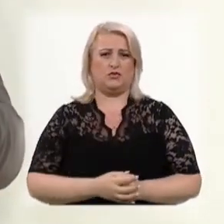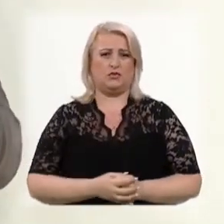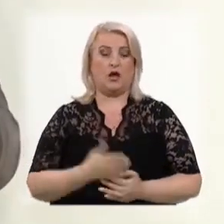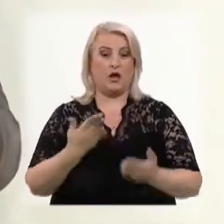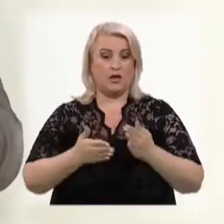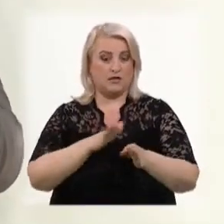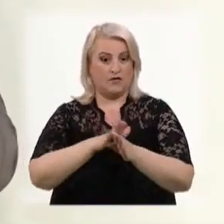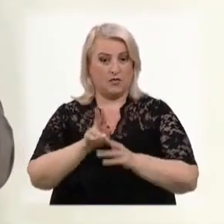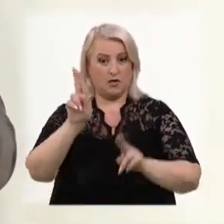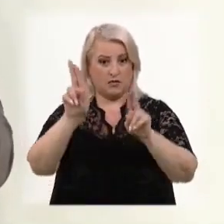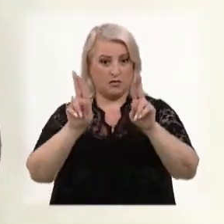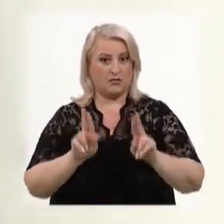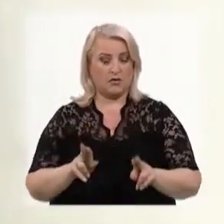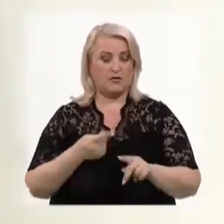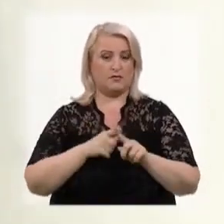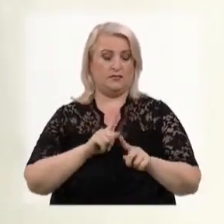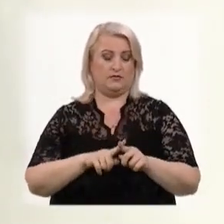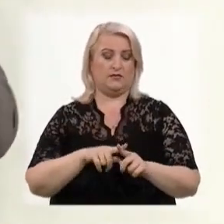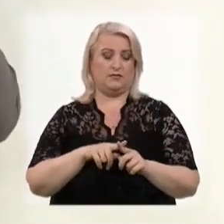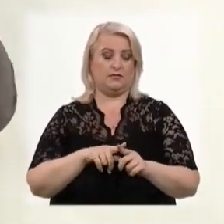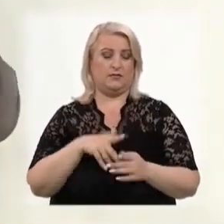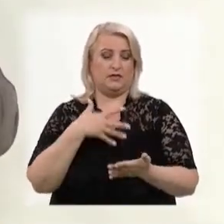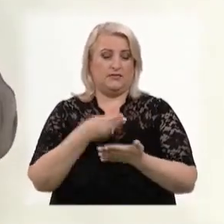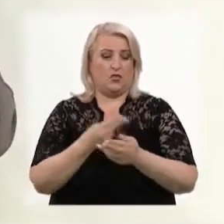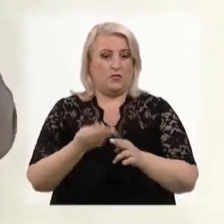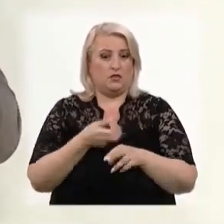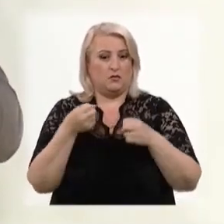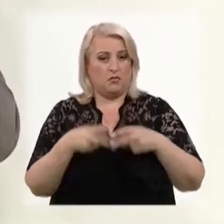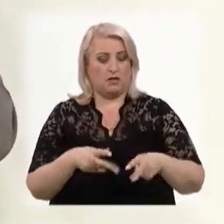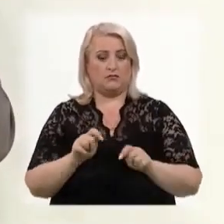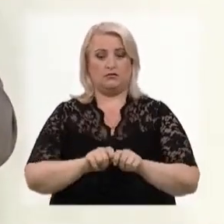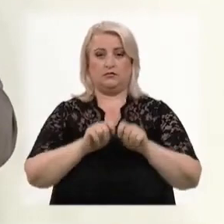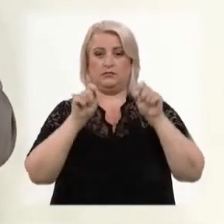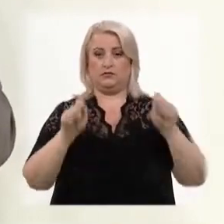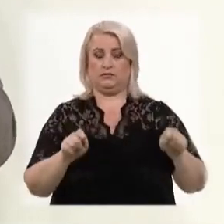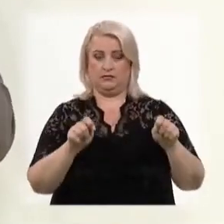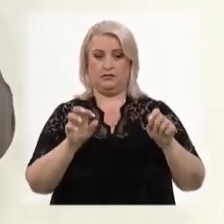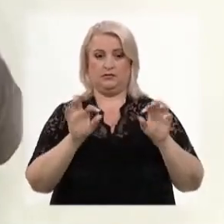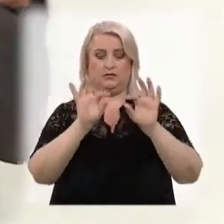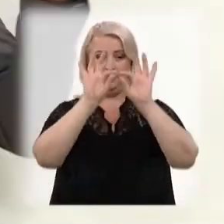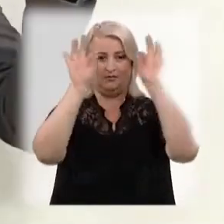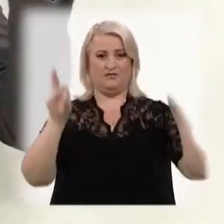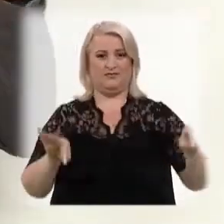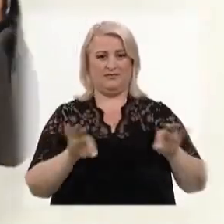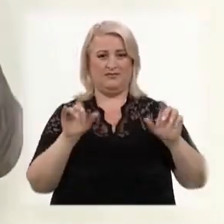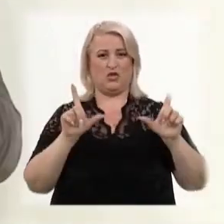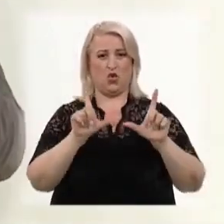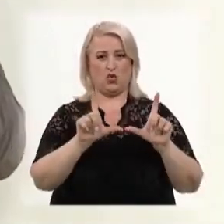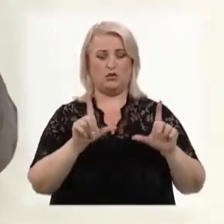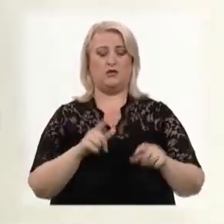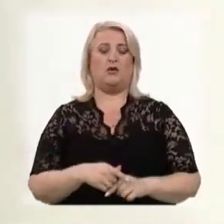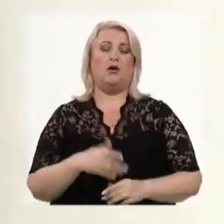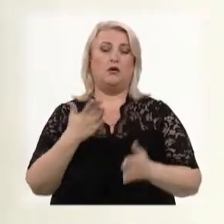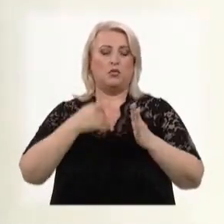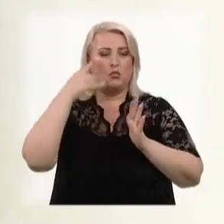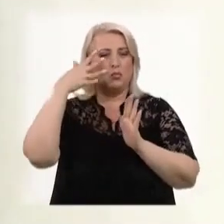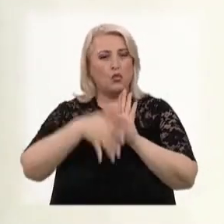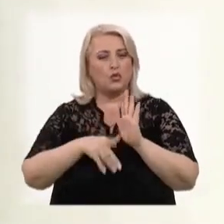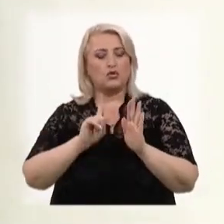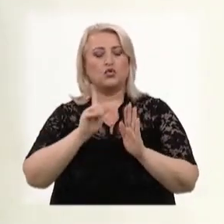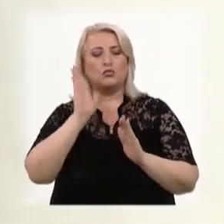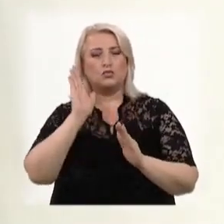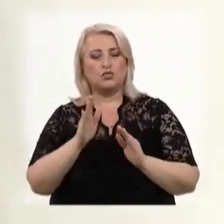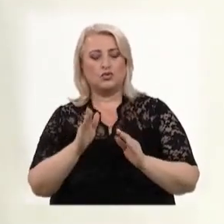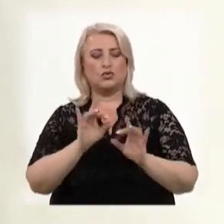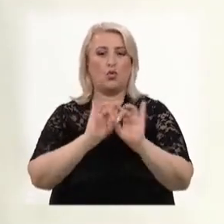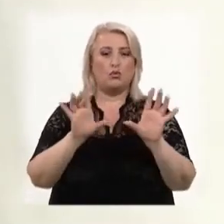regulile ai create cu sistemul de operare înalte securizat a creat pagini Ai înțeles pentru cei mai comuni ai înțeles cum vei comunica și cei vii cu mine ca